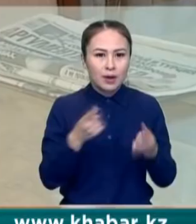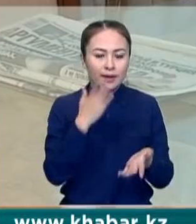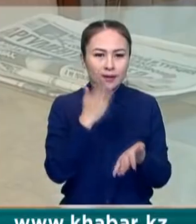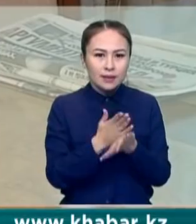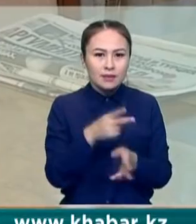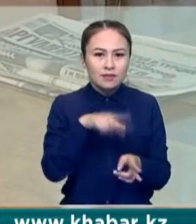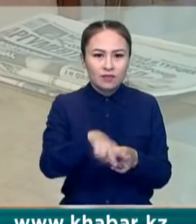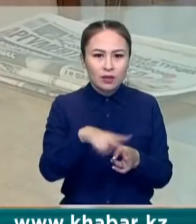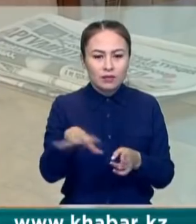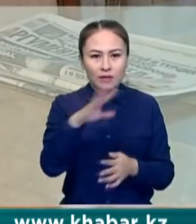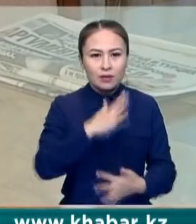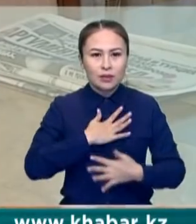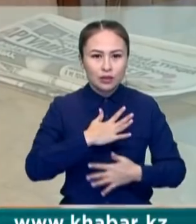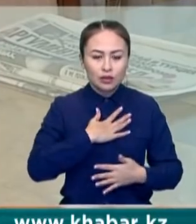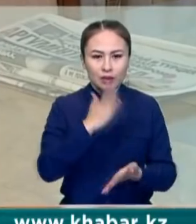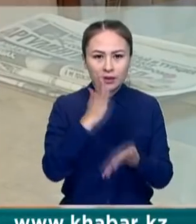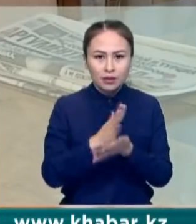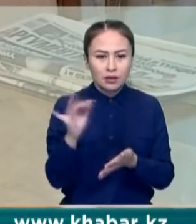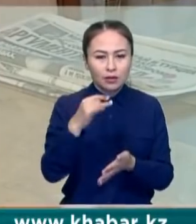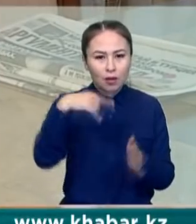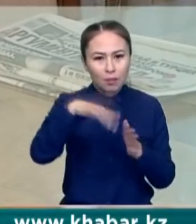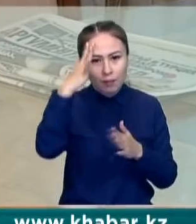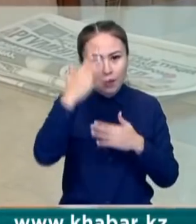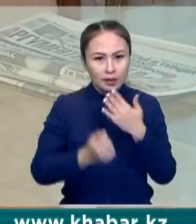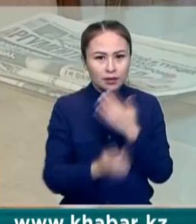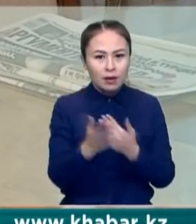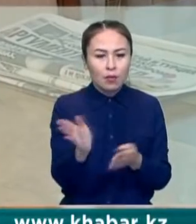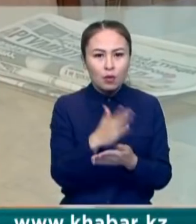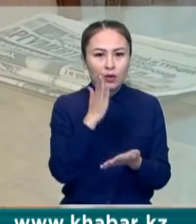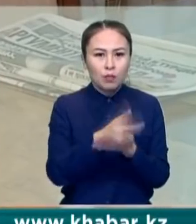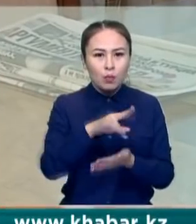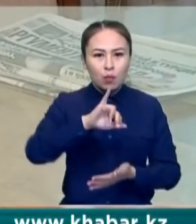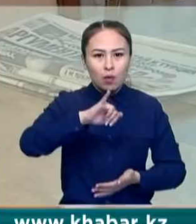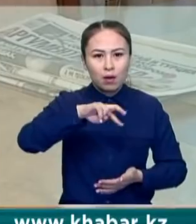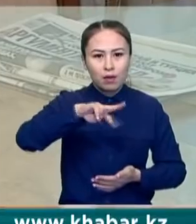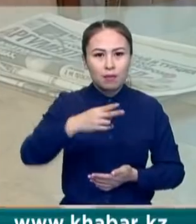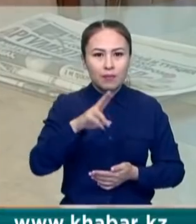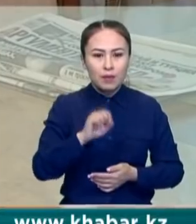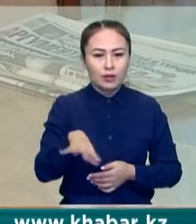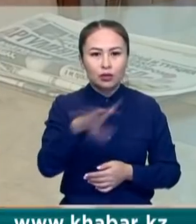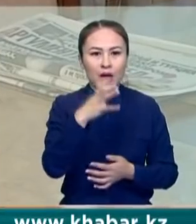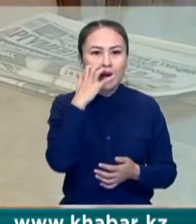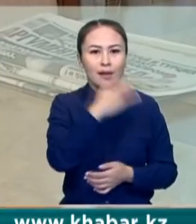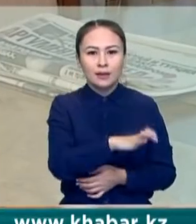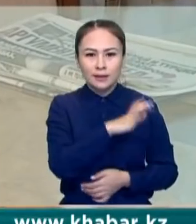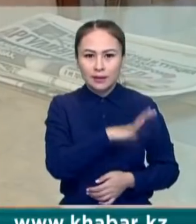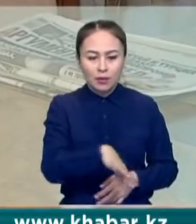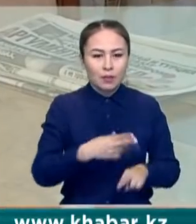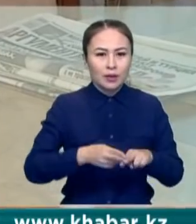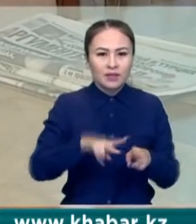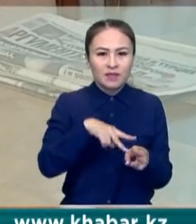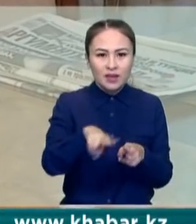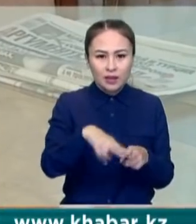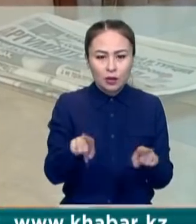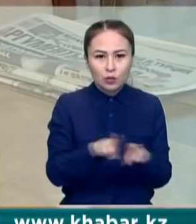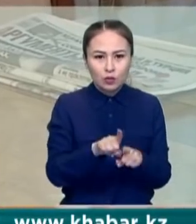мұнымен тыныстаймыз. Бұған қоса ұңғыма мұнайшылары бұрғыланған жерде пульпа бар. Ол қызып кетпес үшін қажет. Бұл пульпаның да зияны бар.